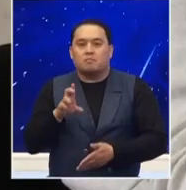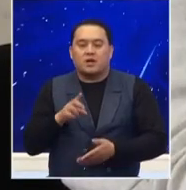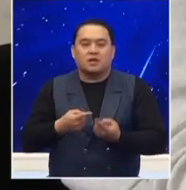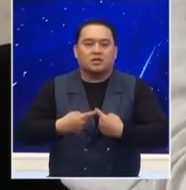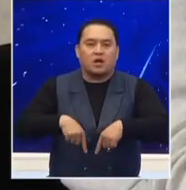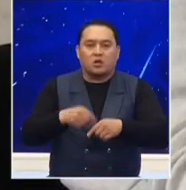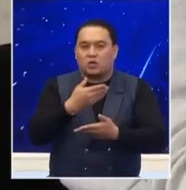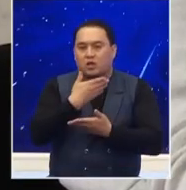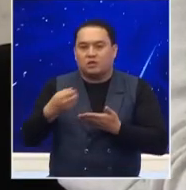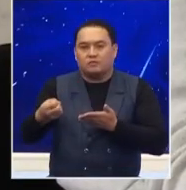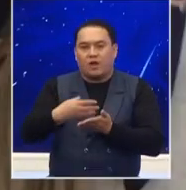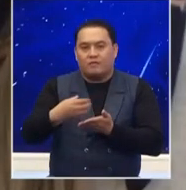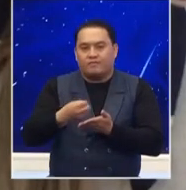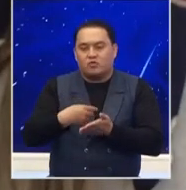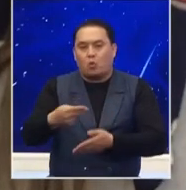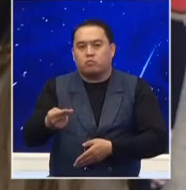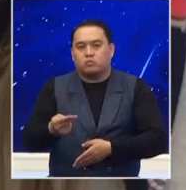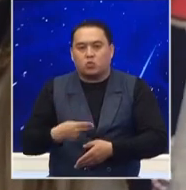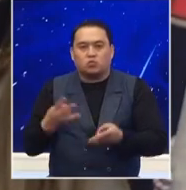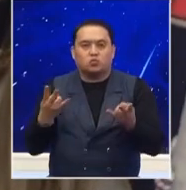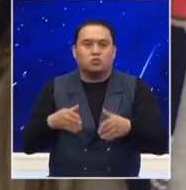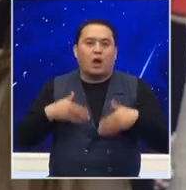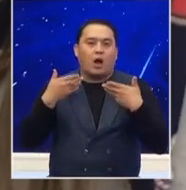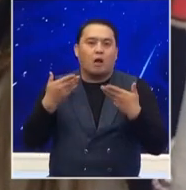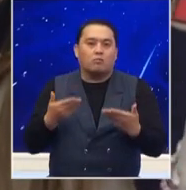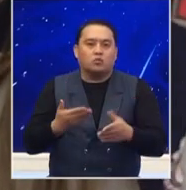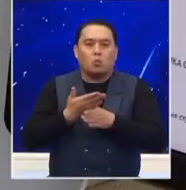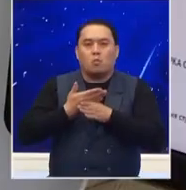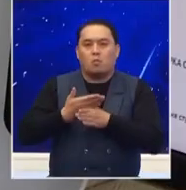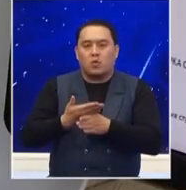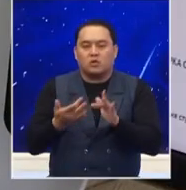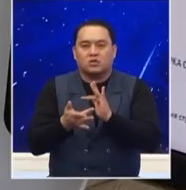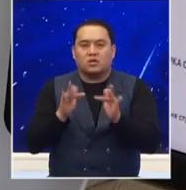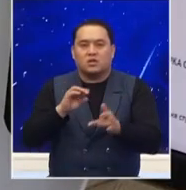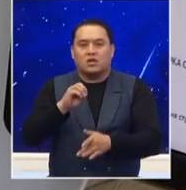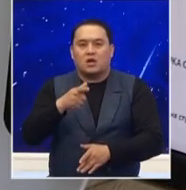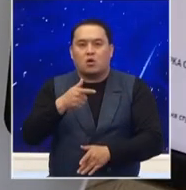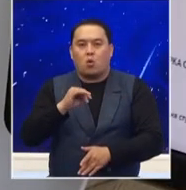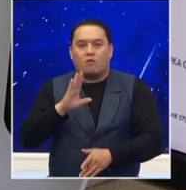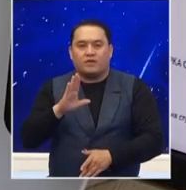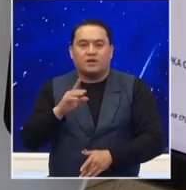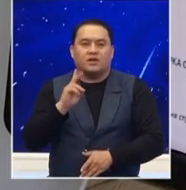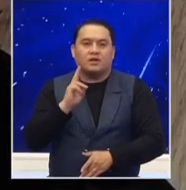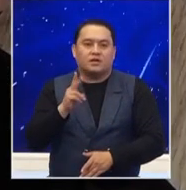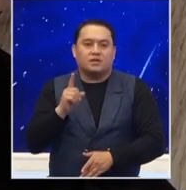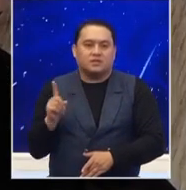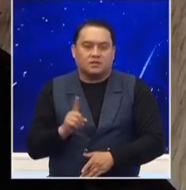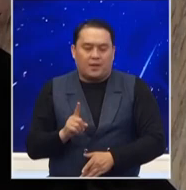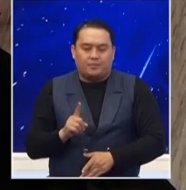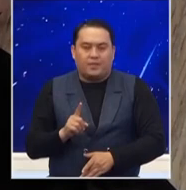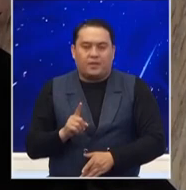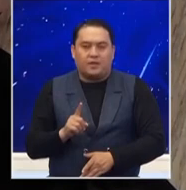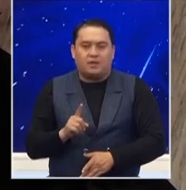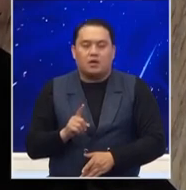случае отсутствия электронной цифровой подписи нужно обратиться к виртуальному помощнику на сайте EGOV.KZ. Он находится в правом нижнем углу